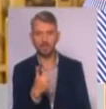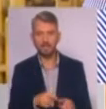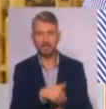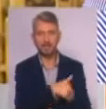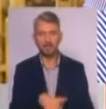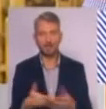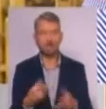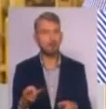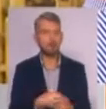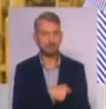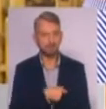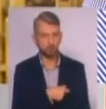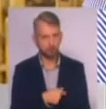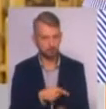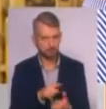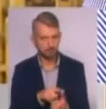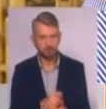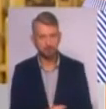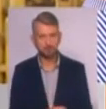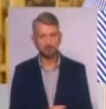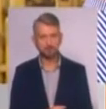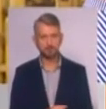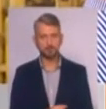без депутата. Угу. Це перше. Тобто,